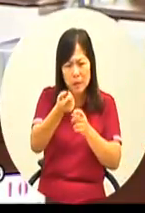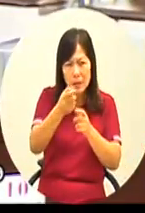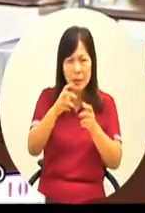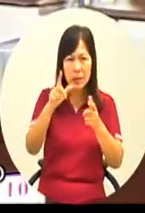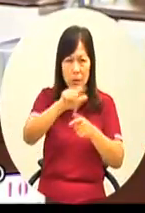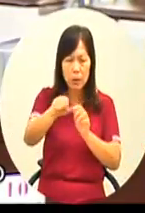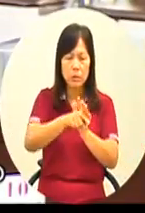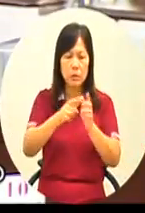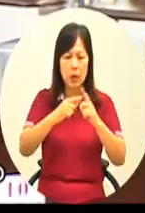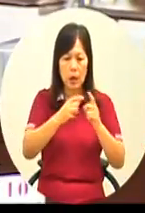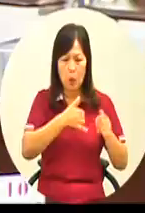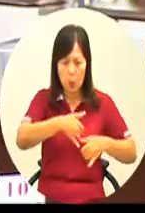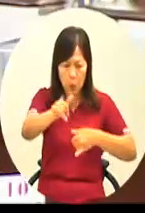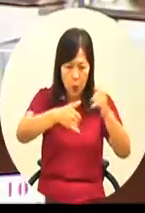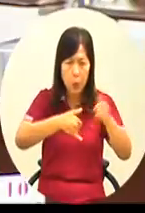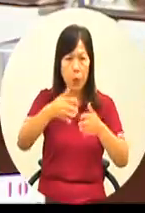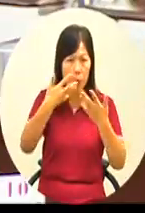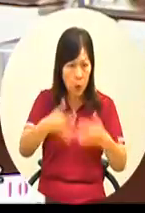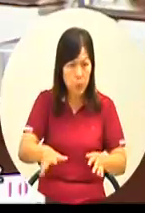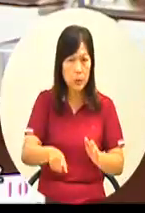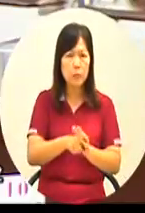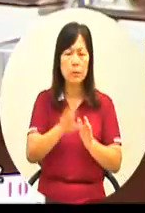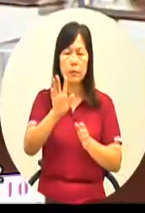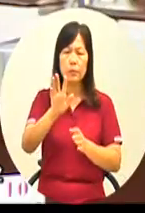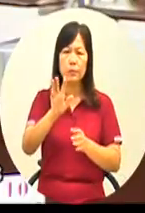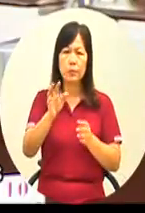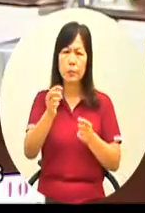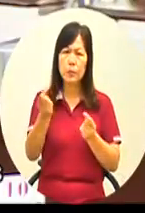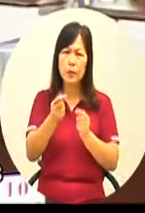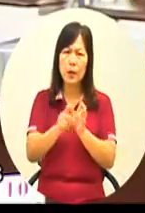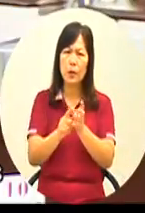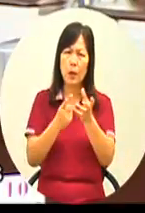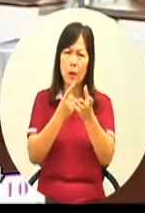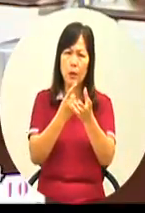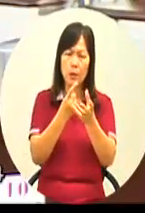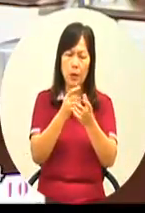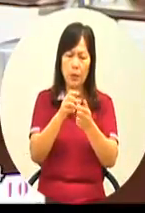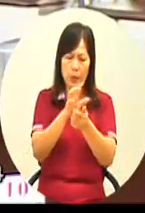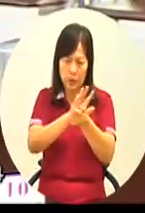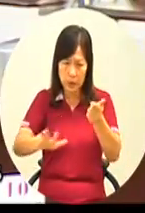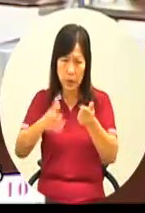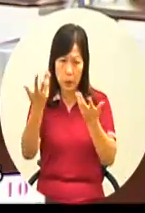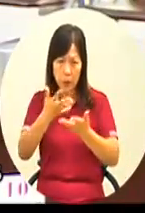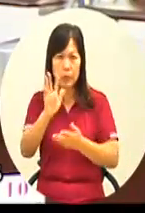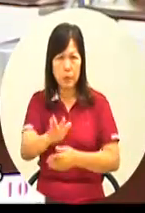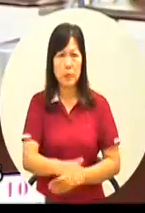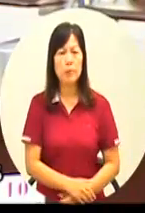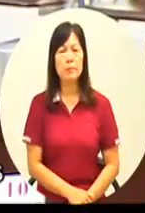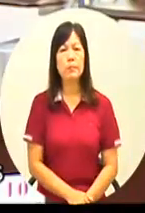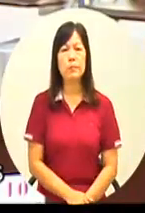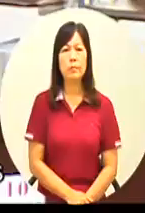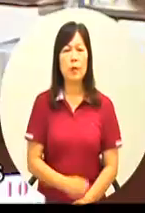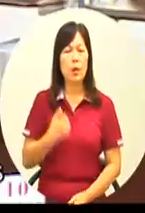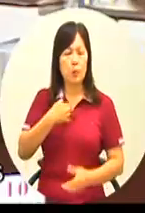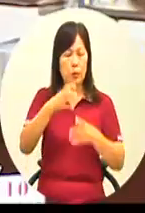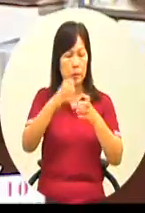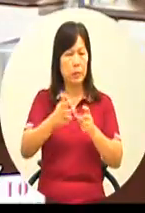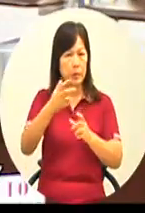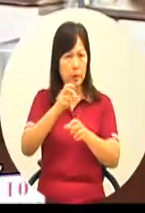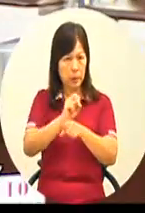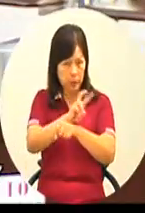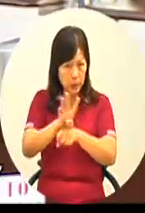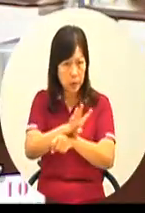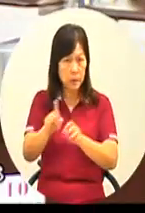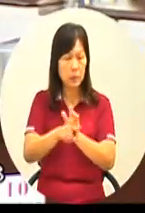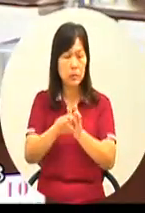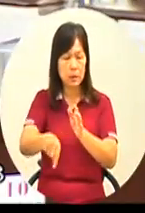出入人很多，好，而且产生一块忽然一块问题出来。哦，咱是不是讲啊，做这个用超商的吼，啊，用各方